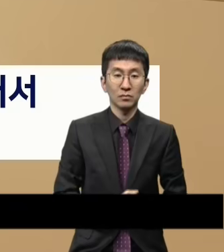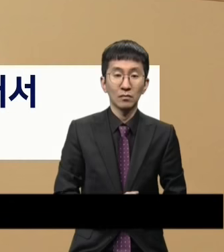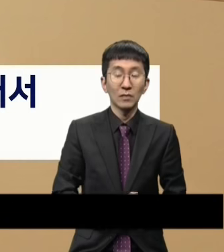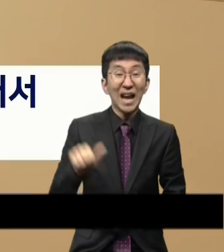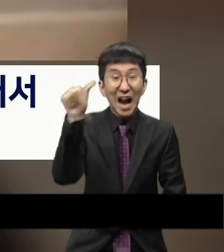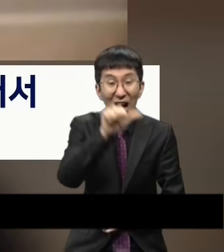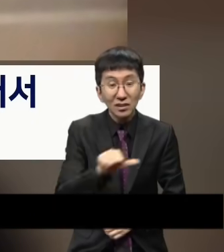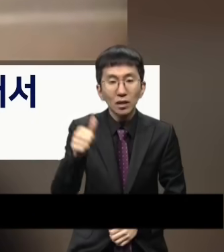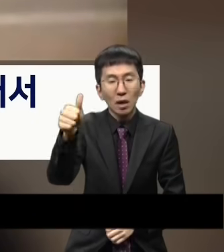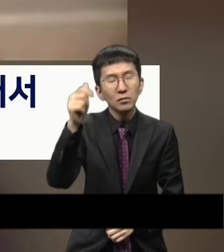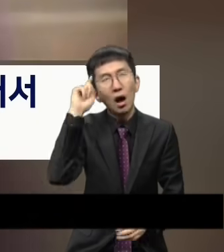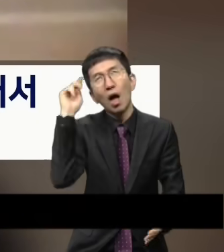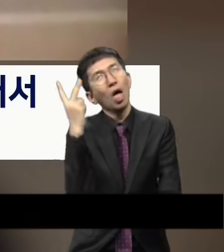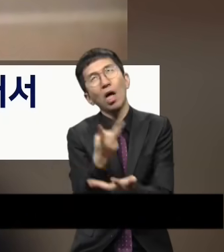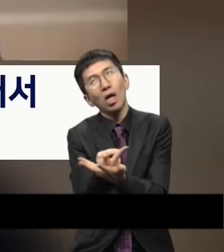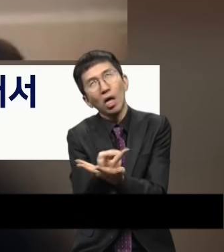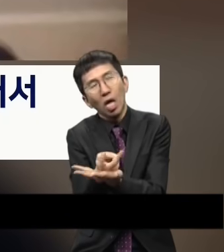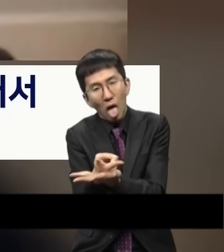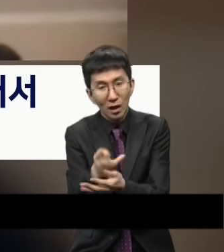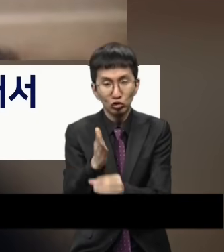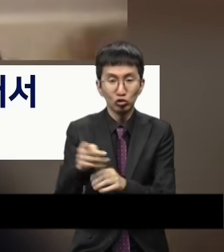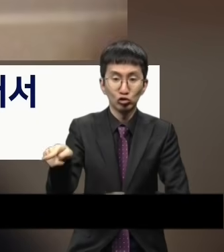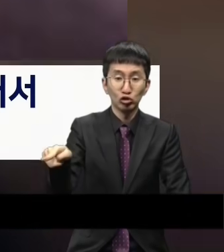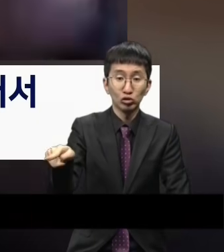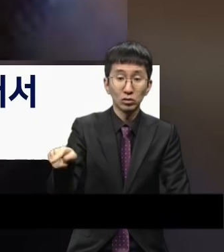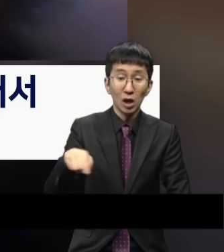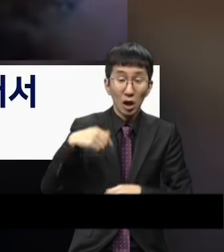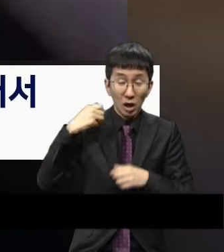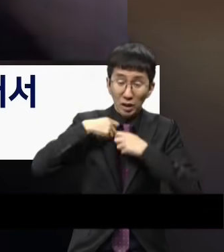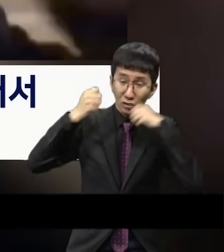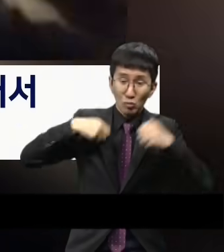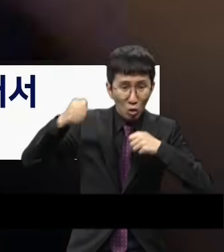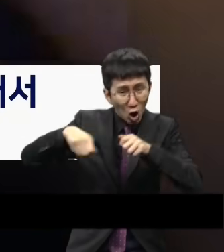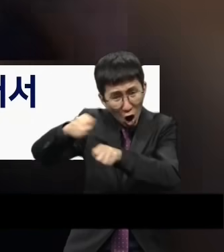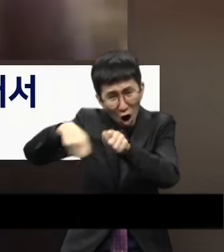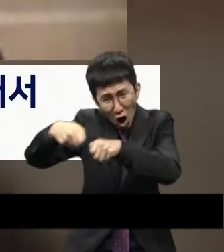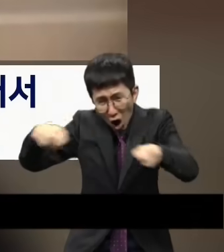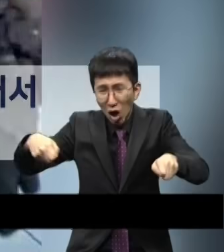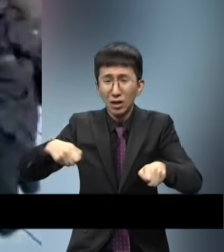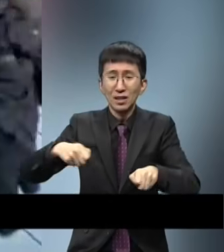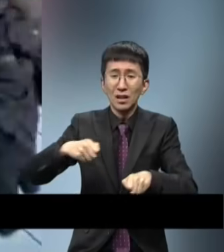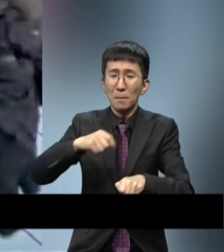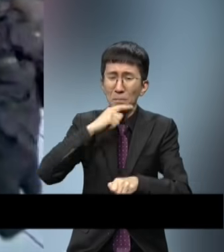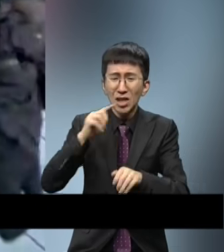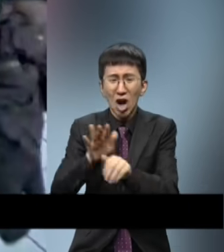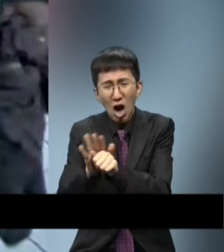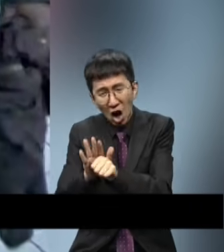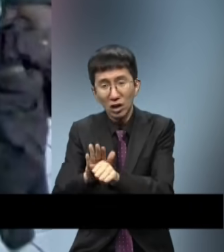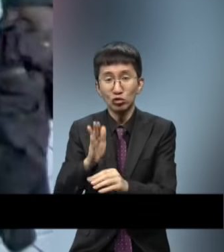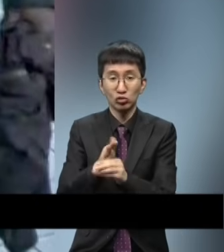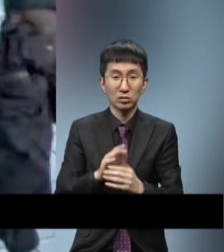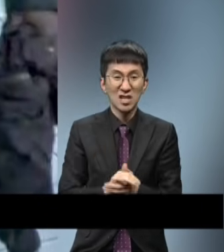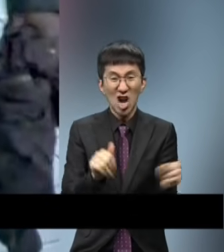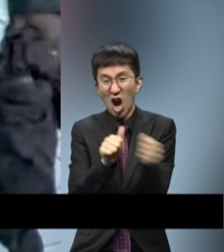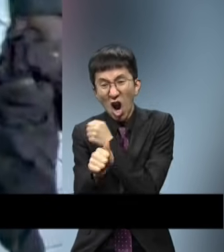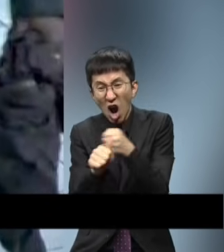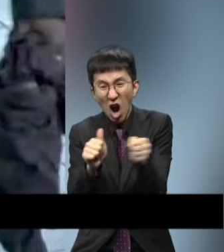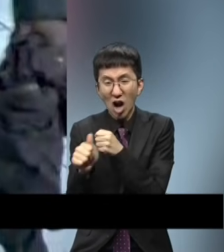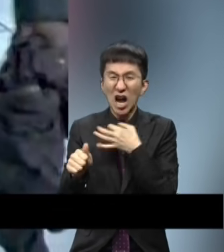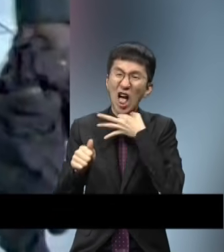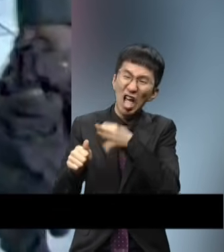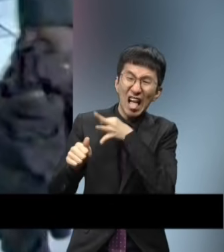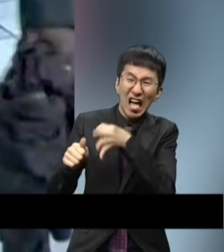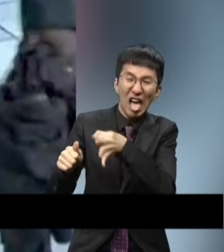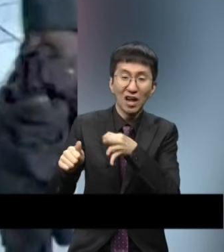state of shock. I took my scarf off and I built a tourniquet around his head. 가해자가 때리면서 내뱉은